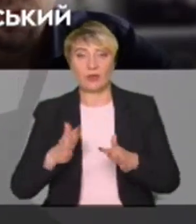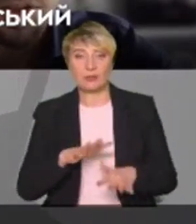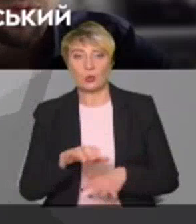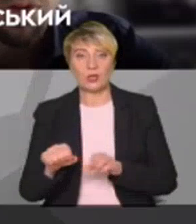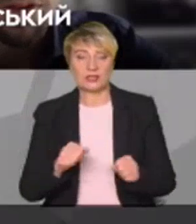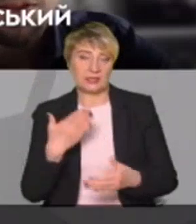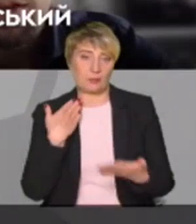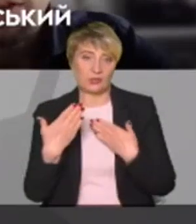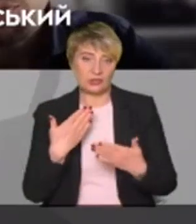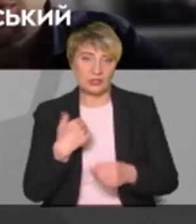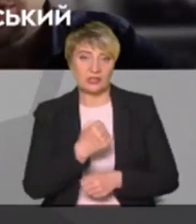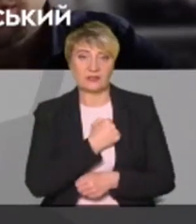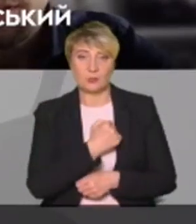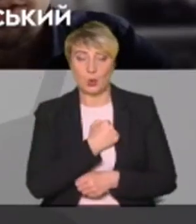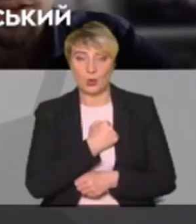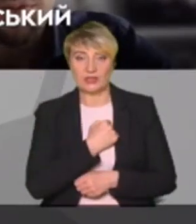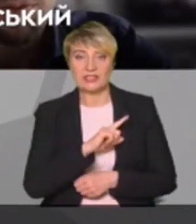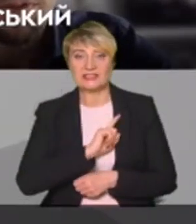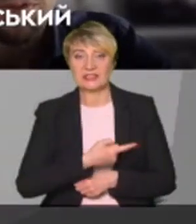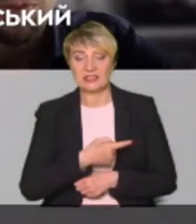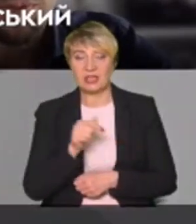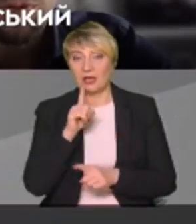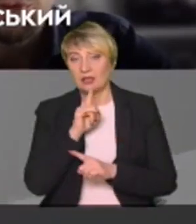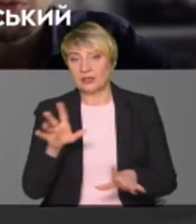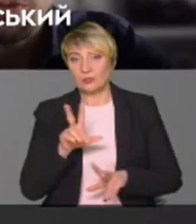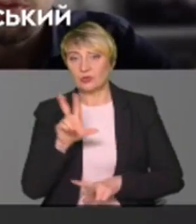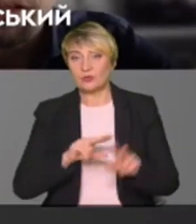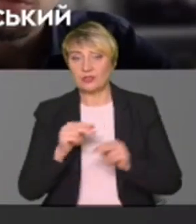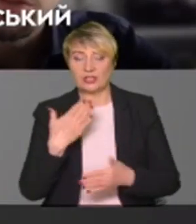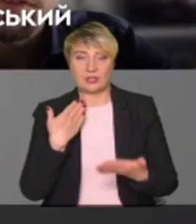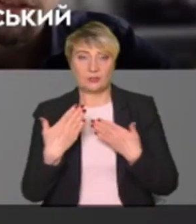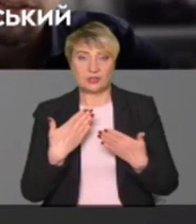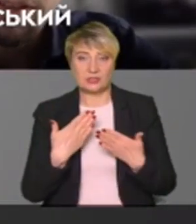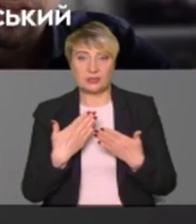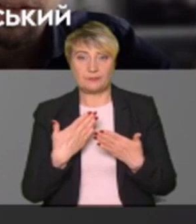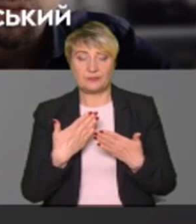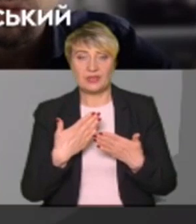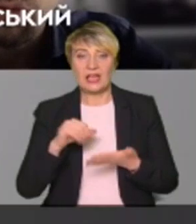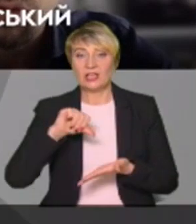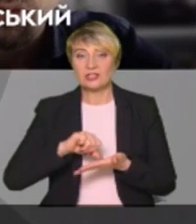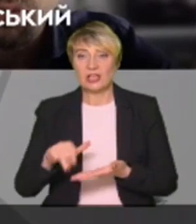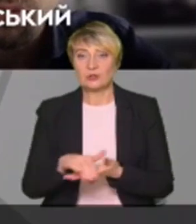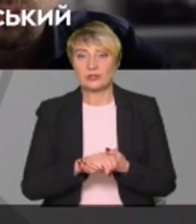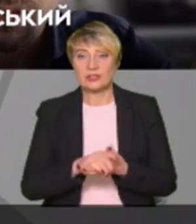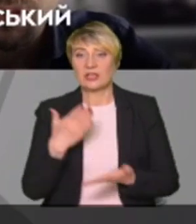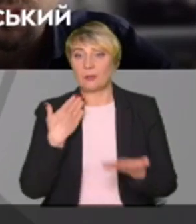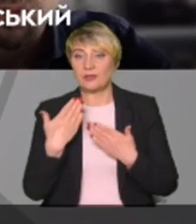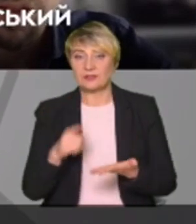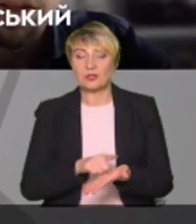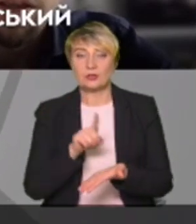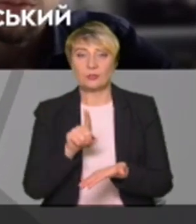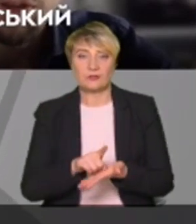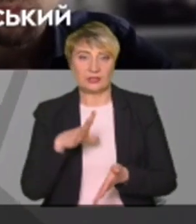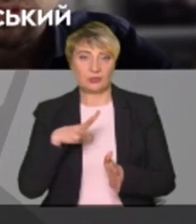відношенню до її збройних сил не буде вважатися країною, ну по відношенню, ну і країною члена альянсу, які по відношенню до якої повинен бути